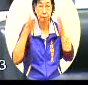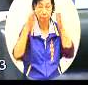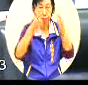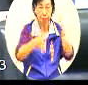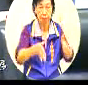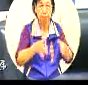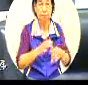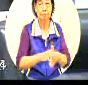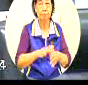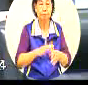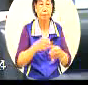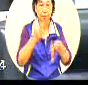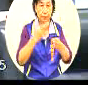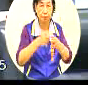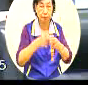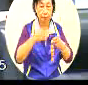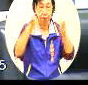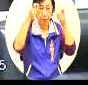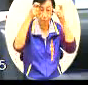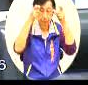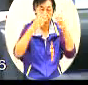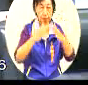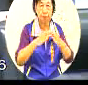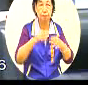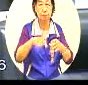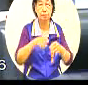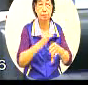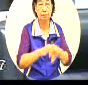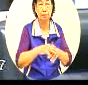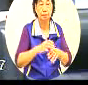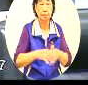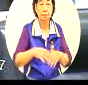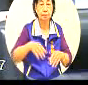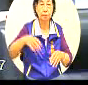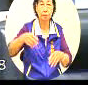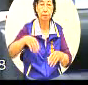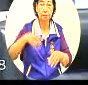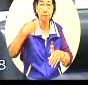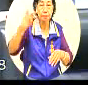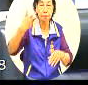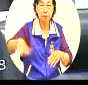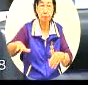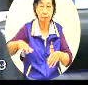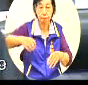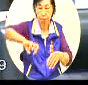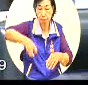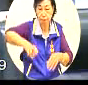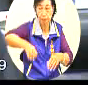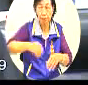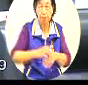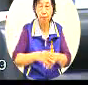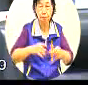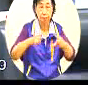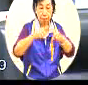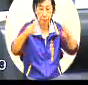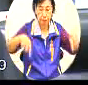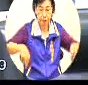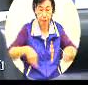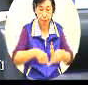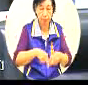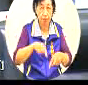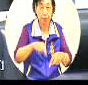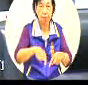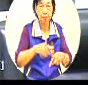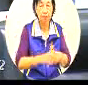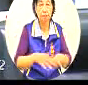我相信高雄市民你最近若是有收到咱自来水的水单，你会发觉说奇怪，我本来譬如